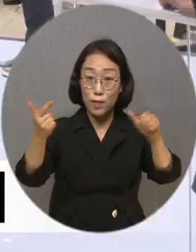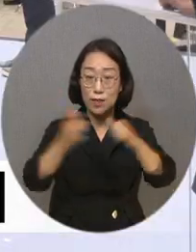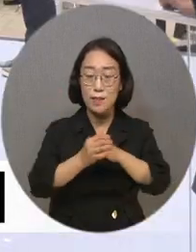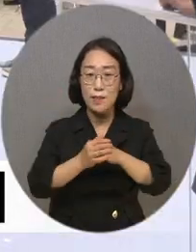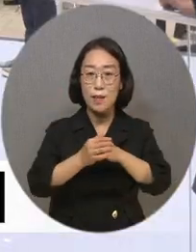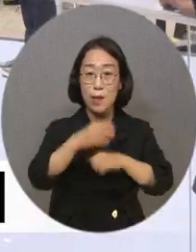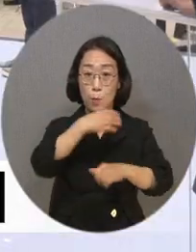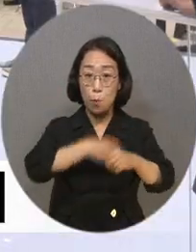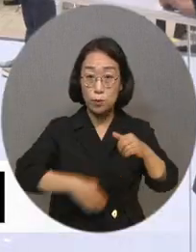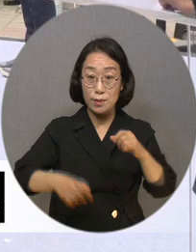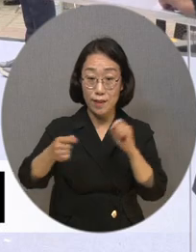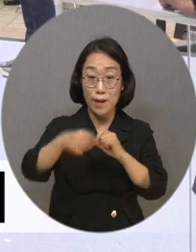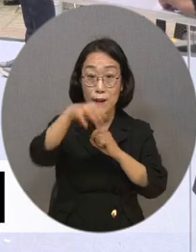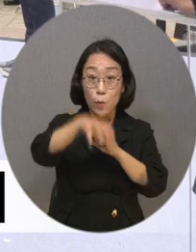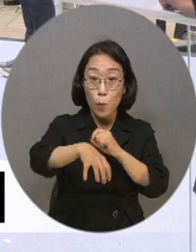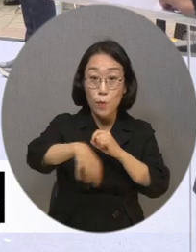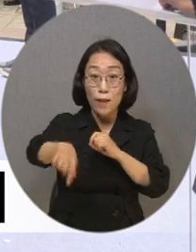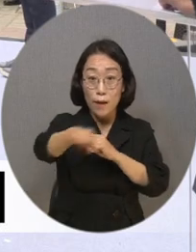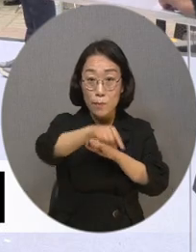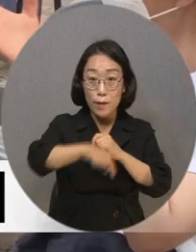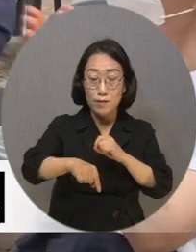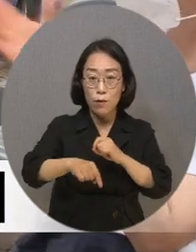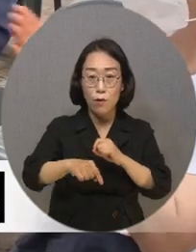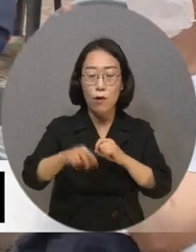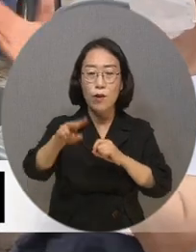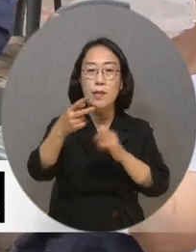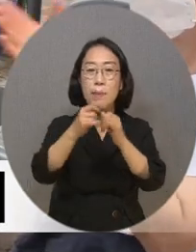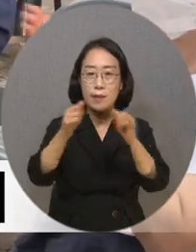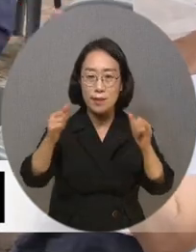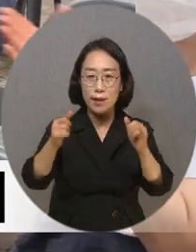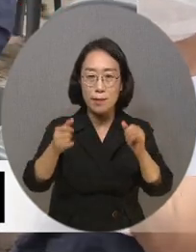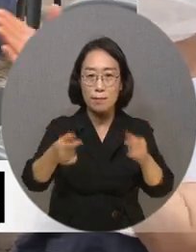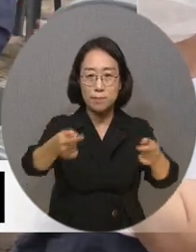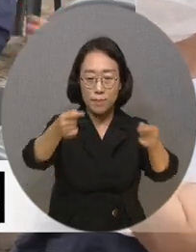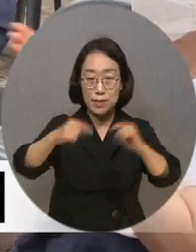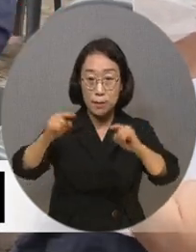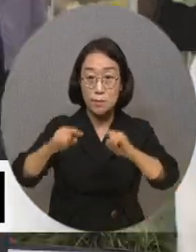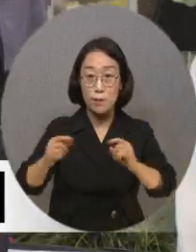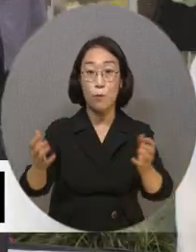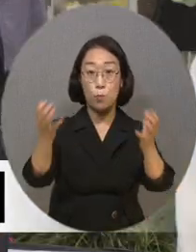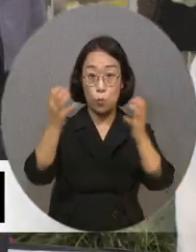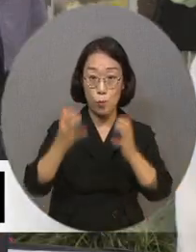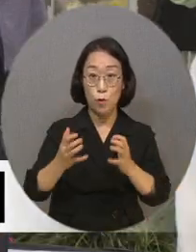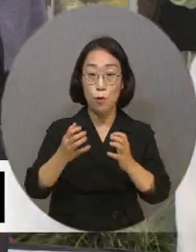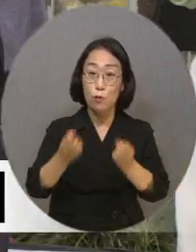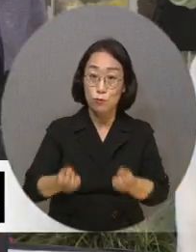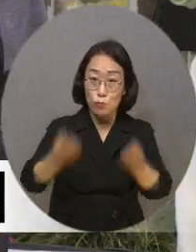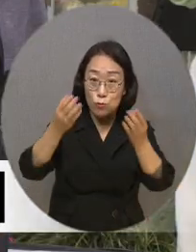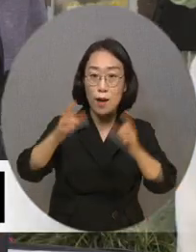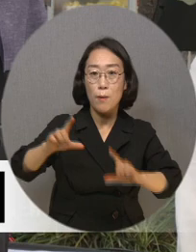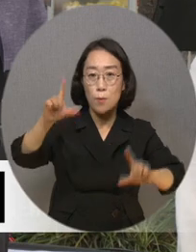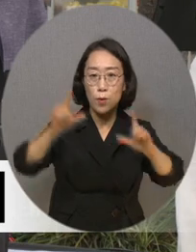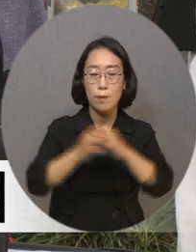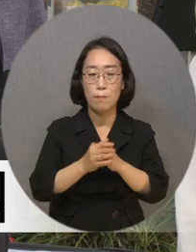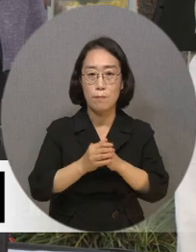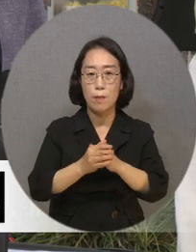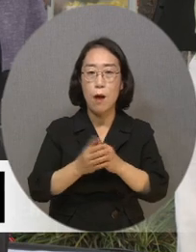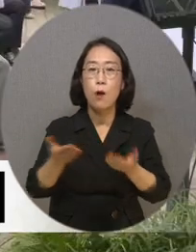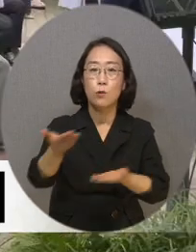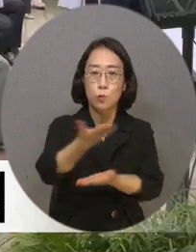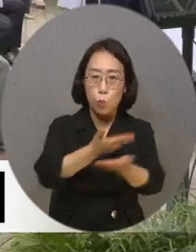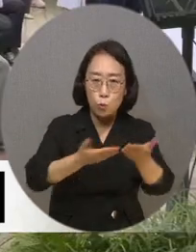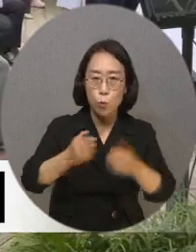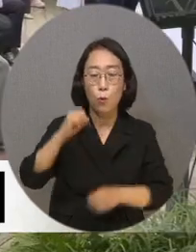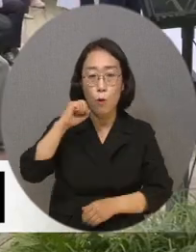첨단일동 행정복지센터 유론에서 주민 200여 명이 참석한 가운데 열린 이번 행사는 이웃과 세대 간의 소통을 통해